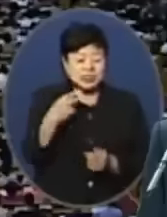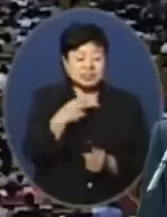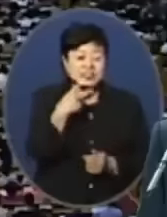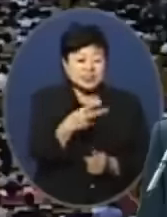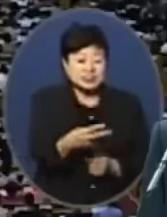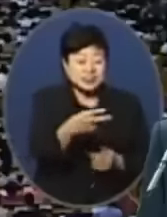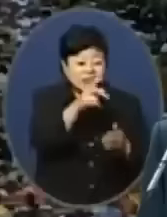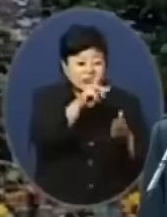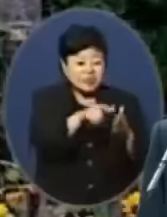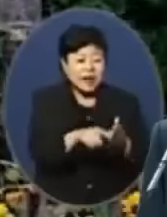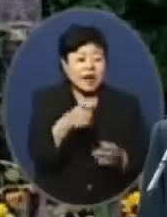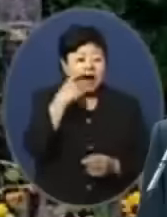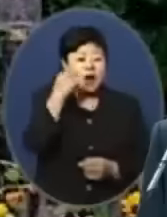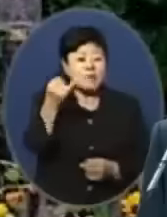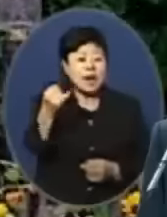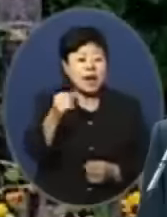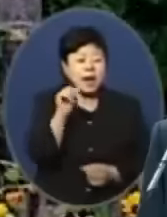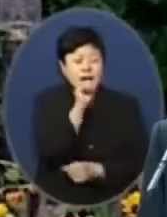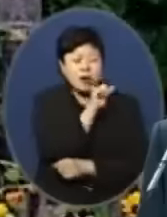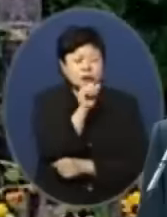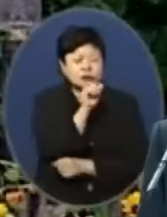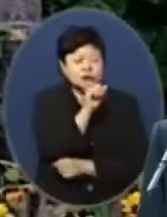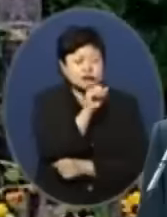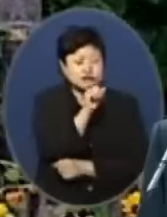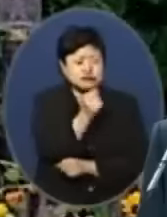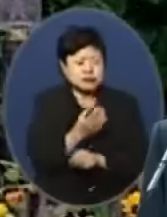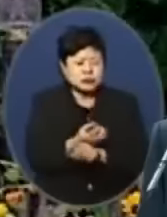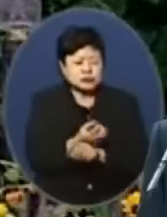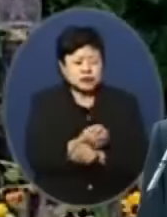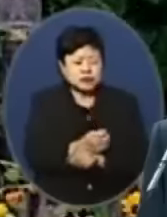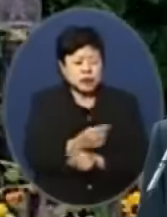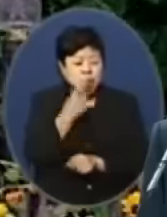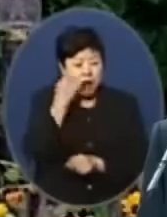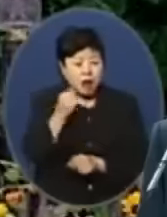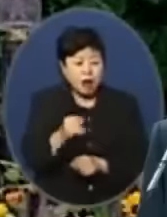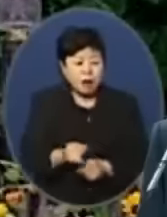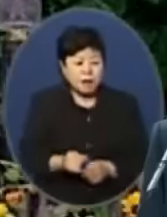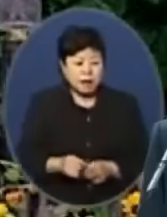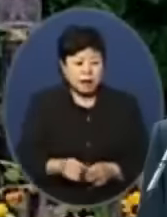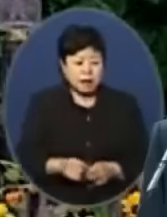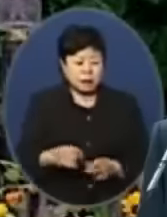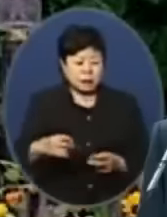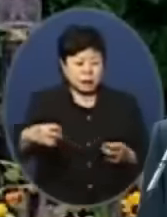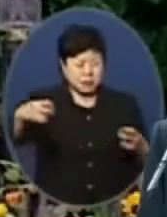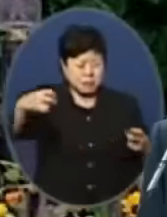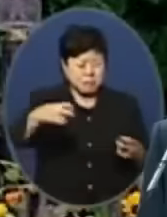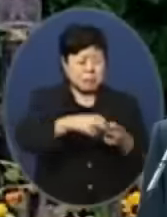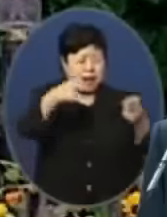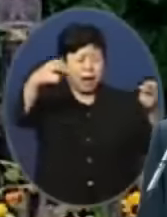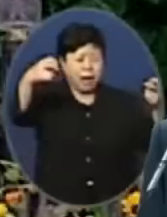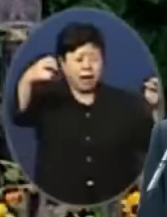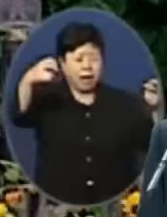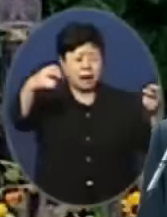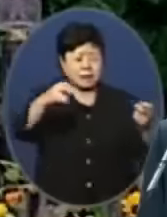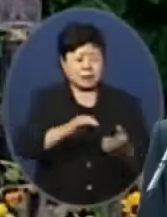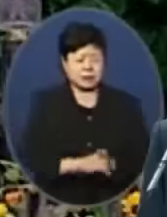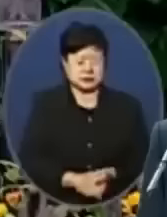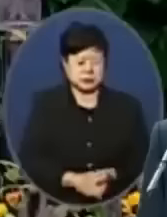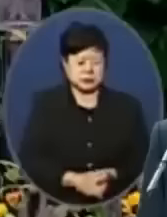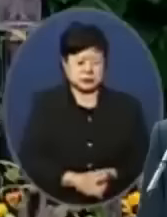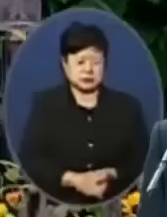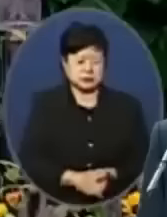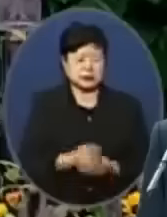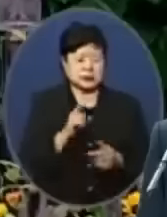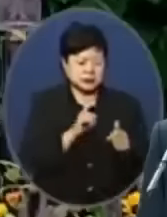2001년에 어머니가 운전하는 트럭을 타고 가다가 어머니가 그 정면으로 다른 차하고 부딪혀서